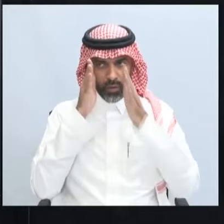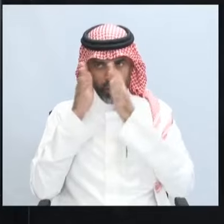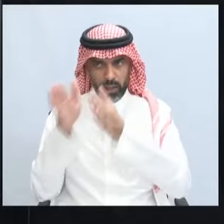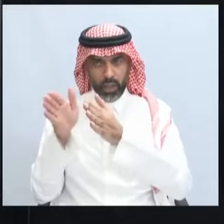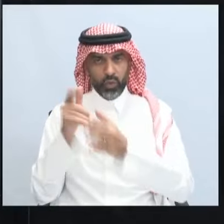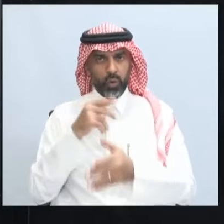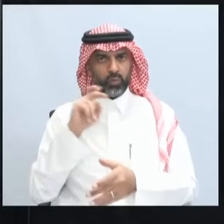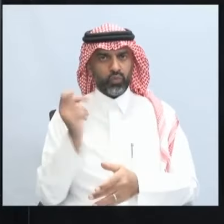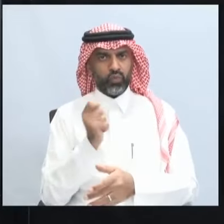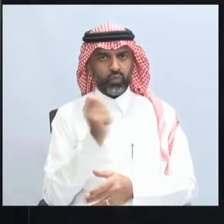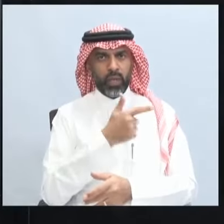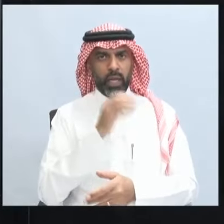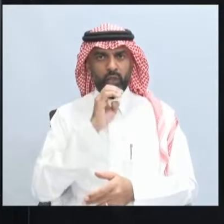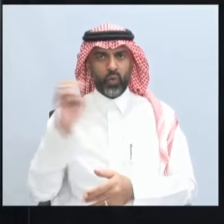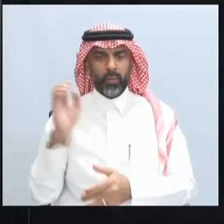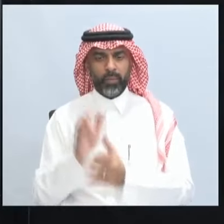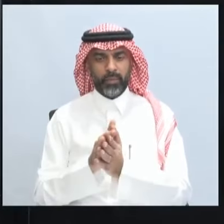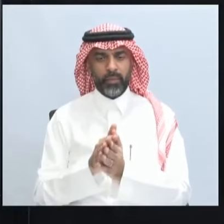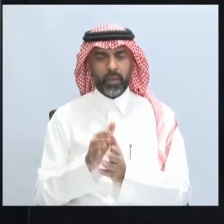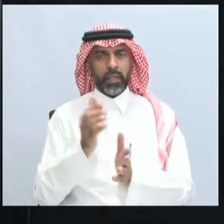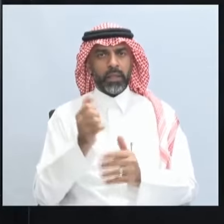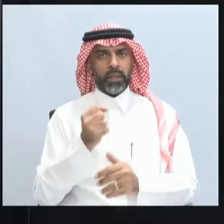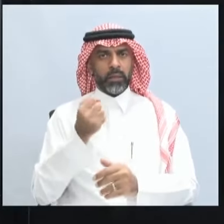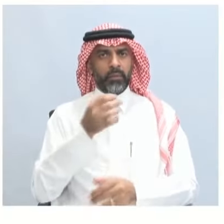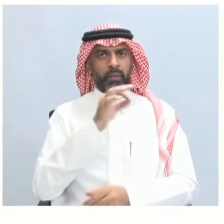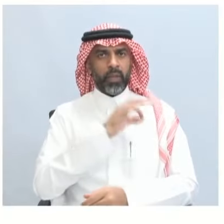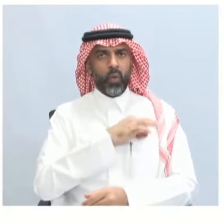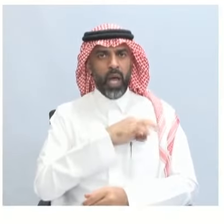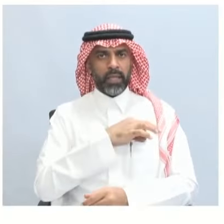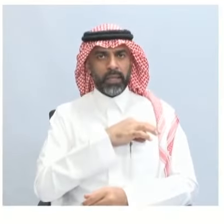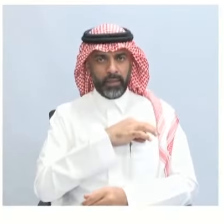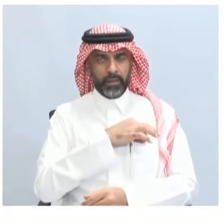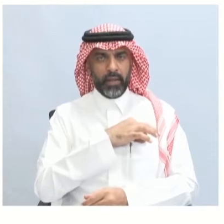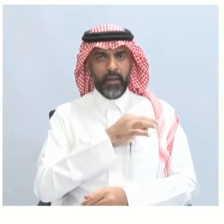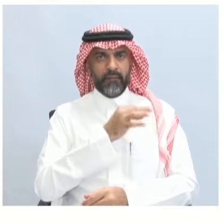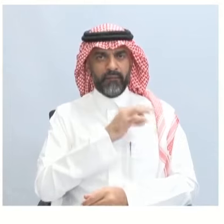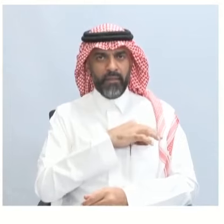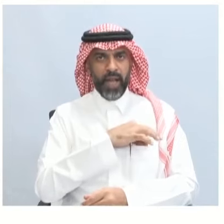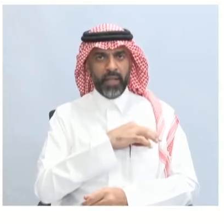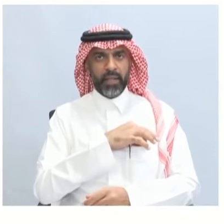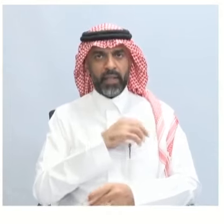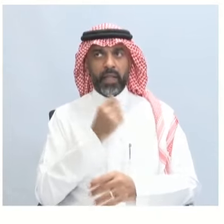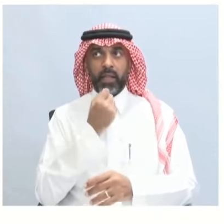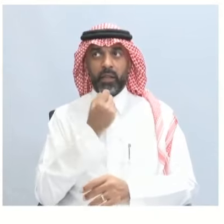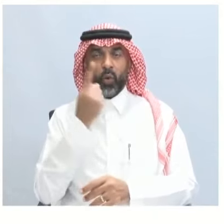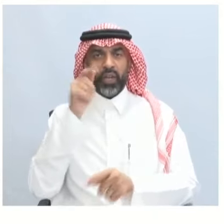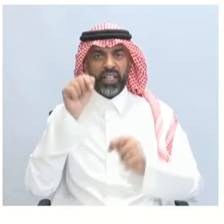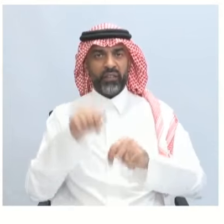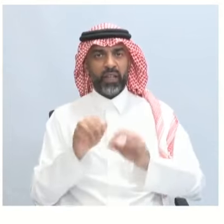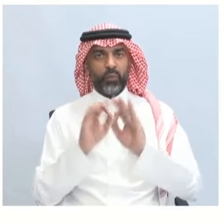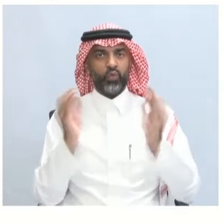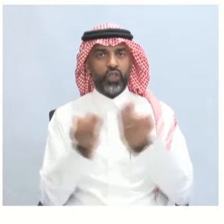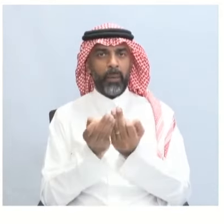السؤال هنا امامكم عدد نتائج التوحيد في المجتمع الان نستعد للاجابه على هذا